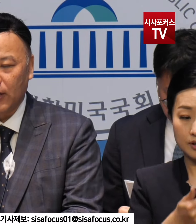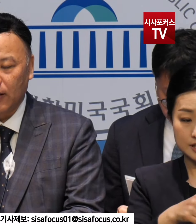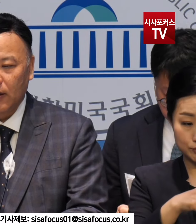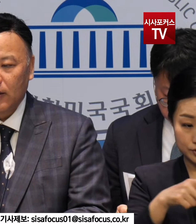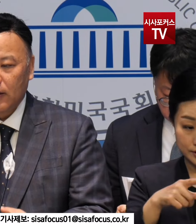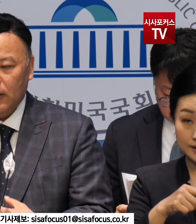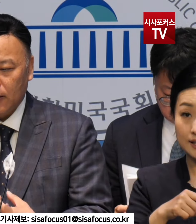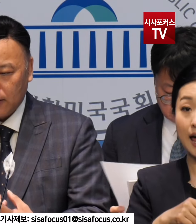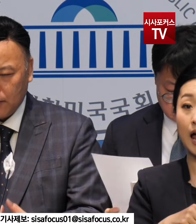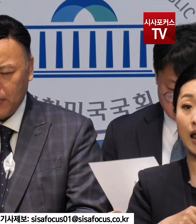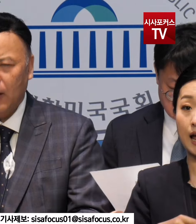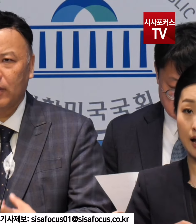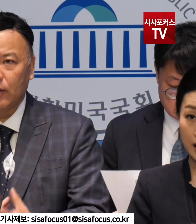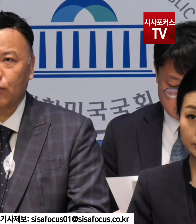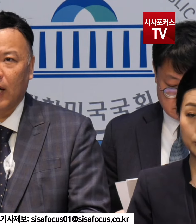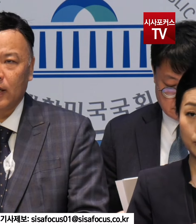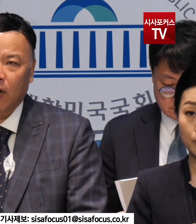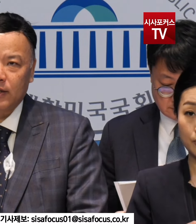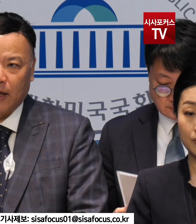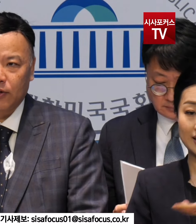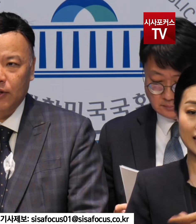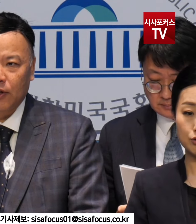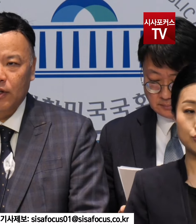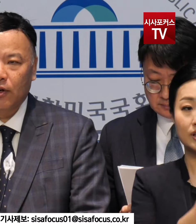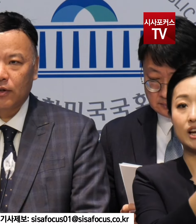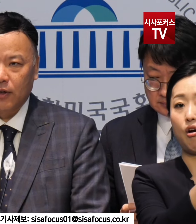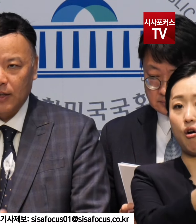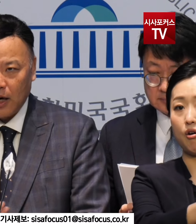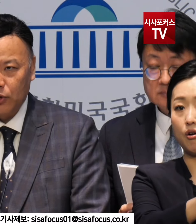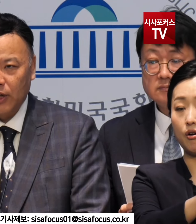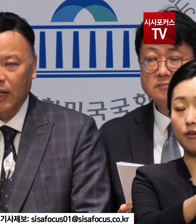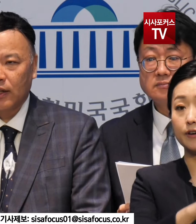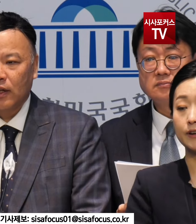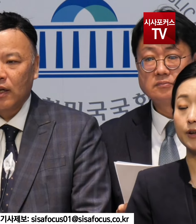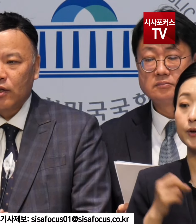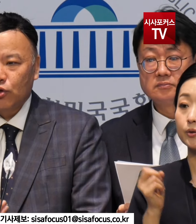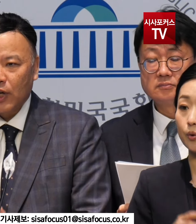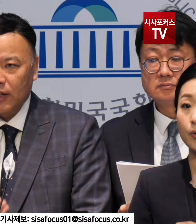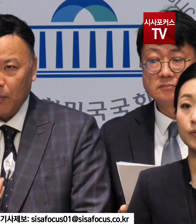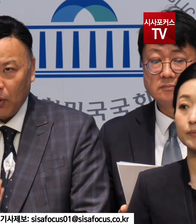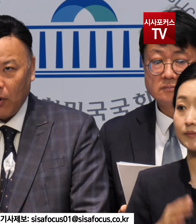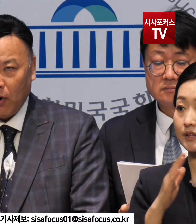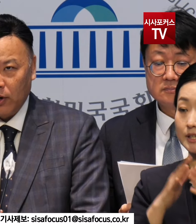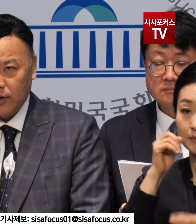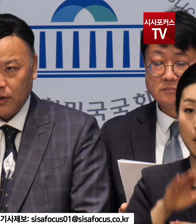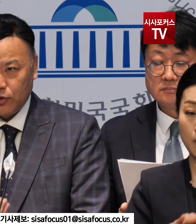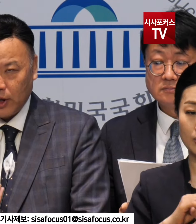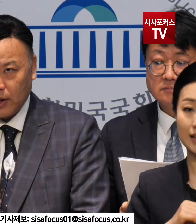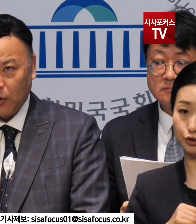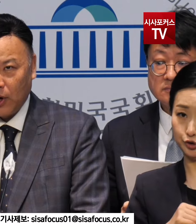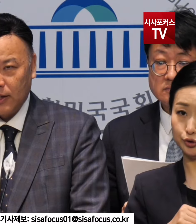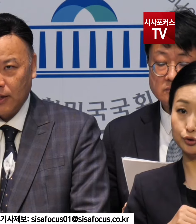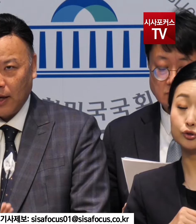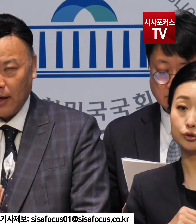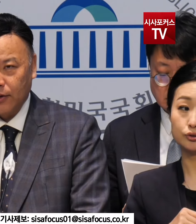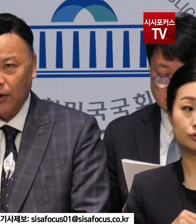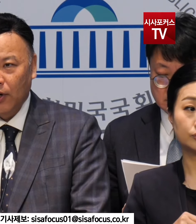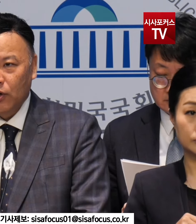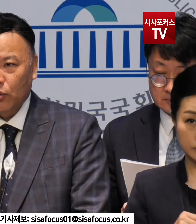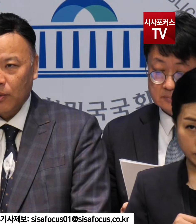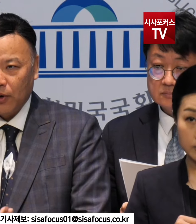갖고도 그 비대면 대출이 한 1억까지 되거든요. 그런 것까지 하고 최근에는 주택담보, 어른들 주택담보까지